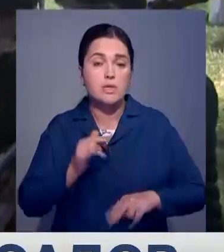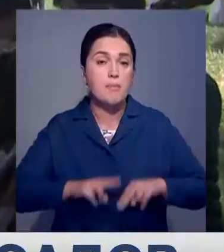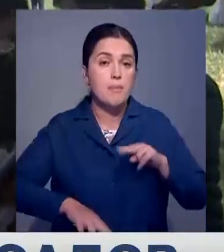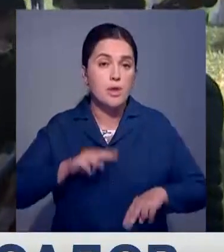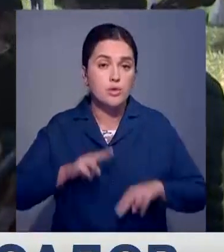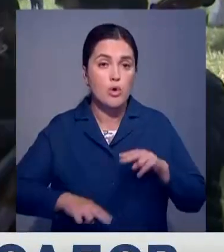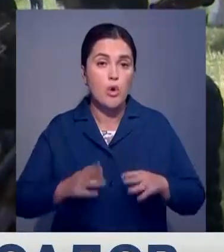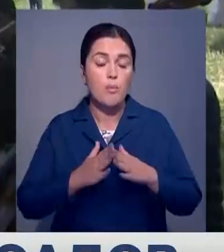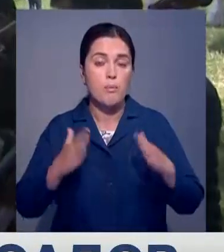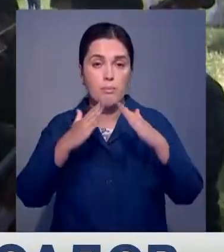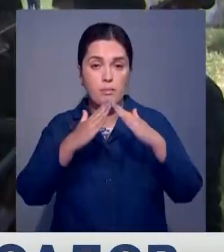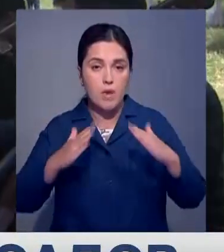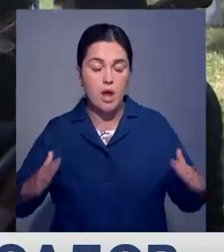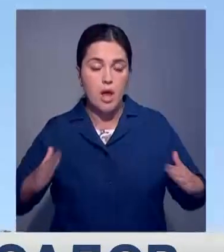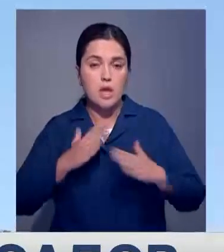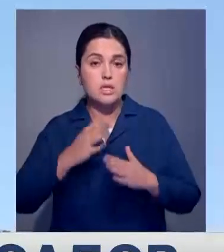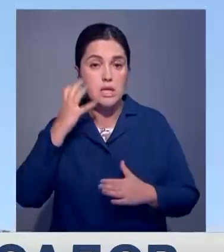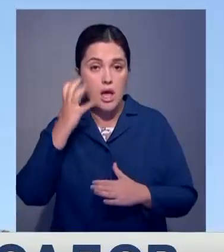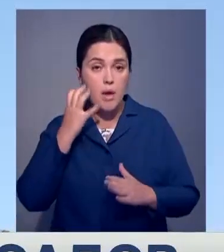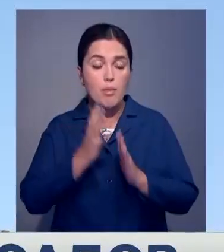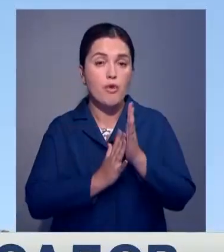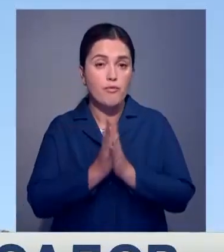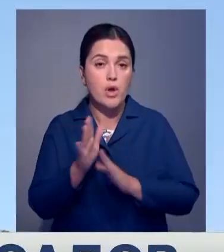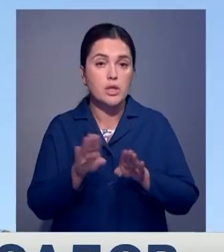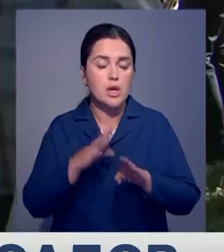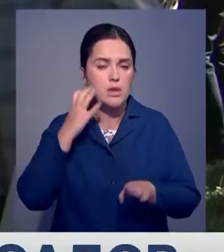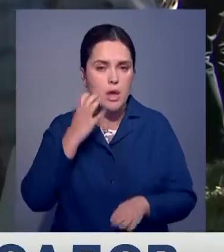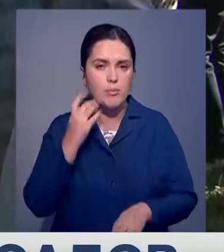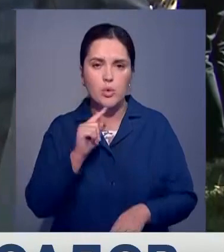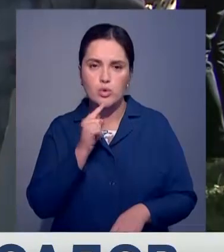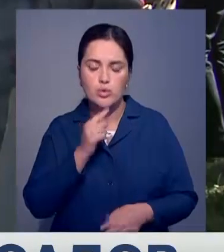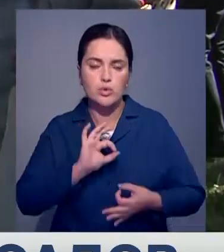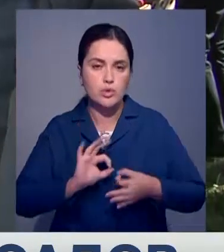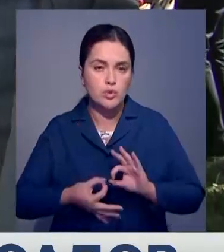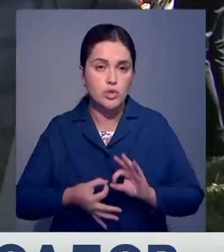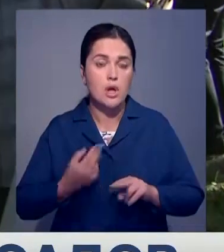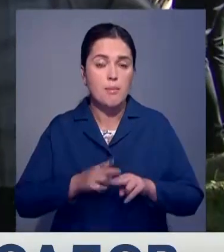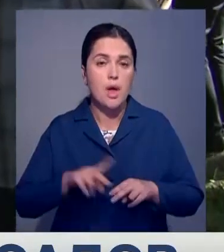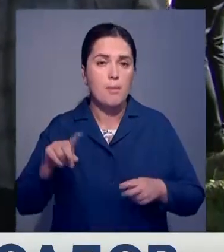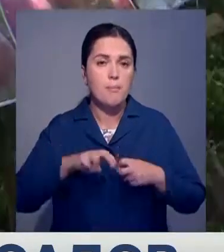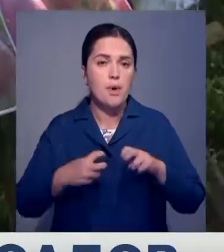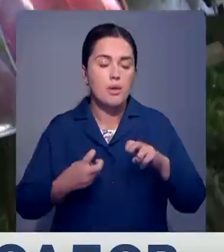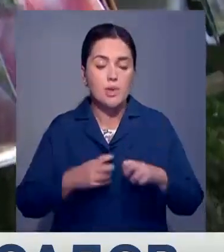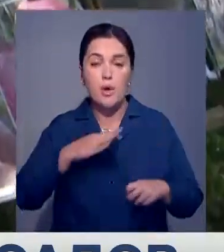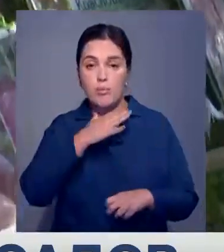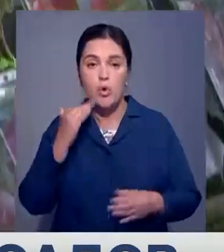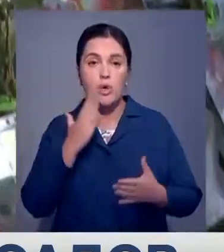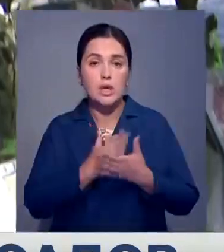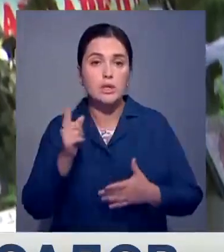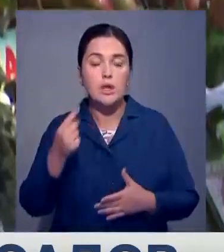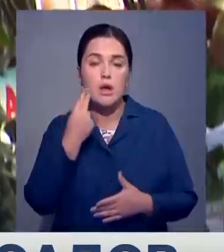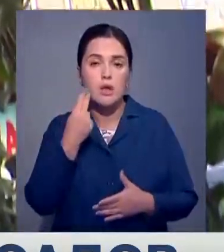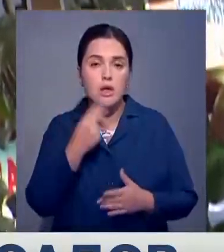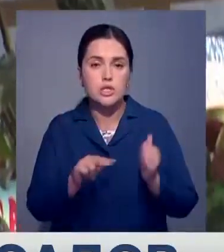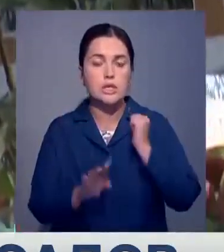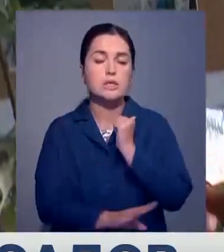большую пирамиду из отборных наливных. А вот вырастить такие совсем непросто, говорят аграрии. Проблем у них немало. Во-первых, качественных саженцев